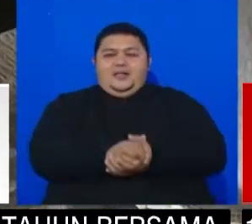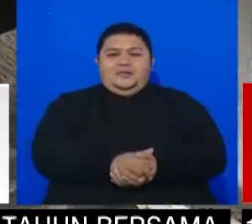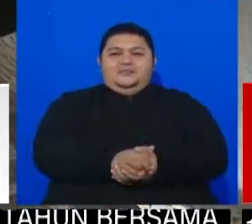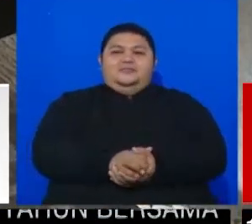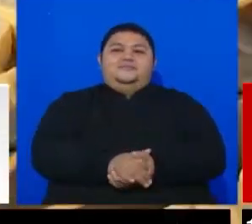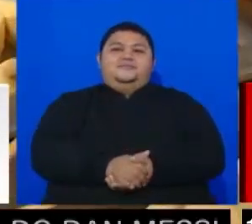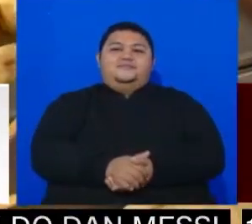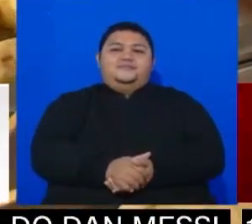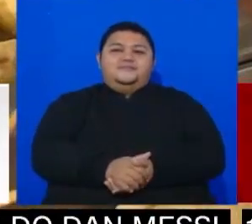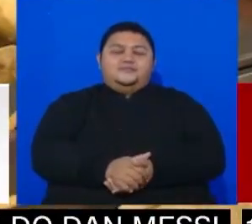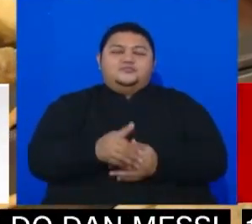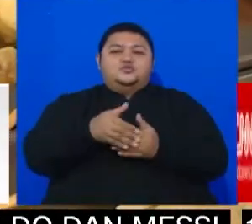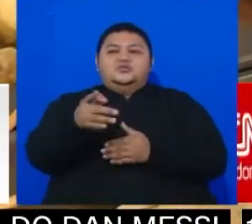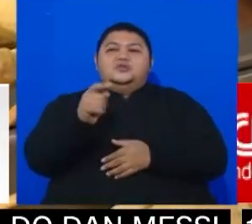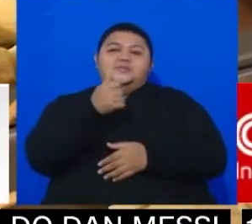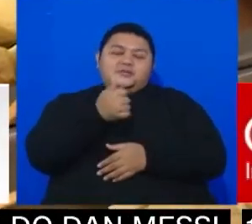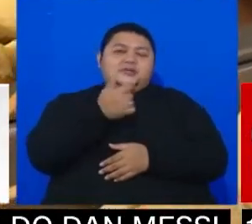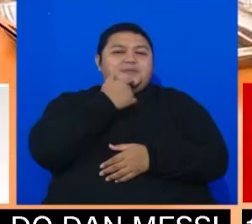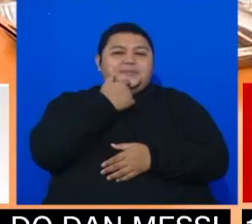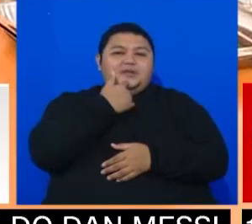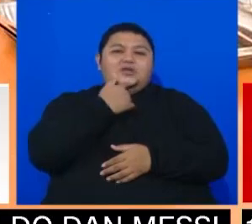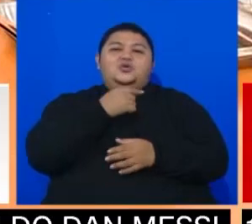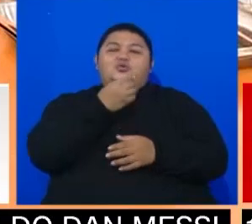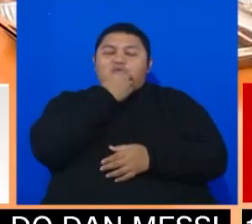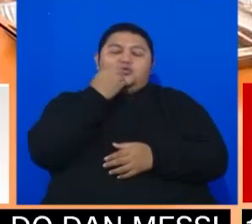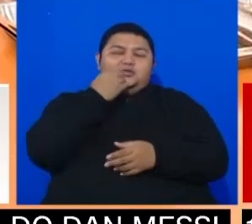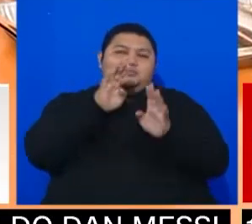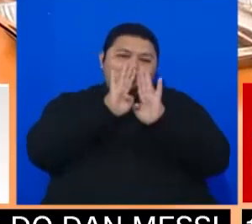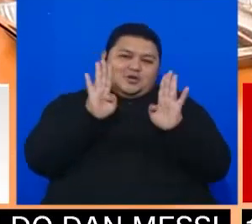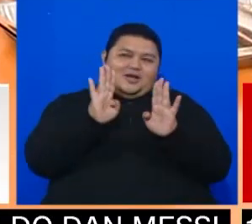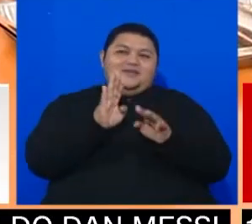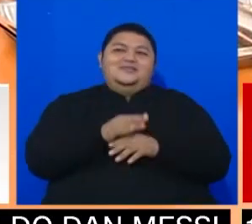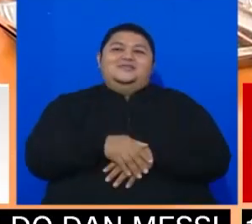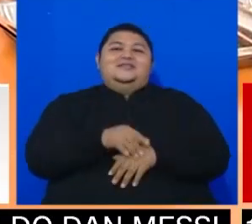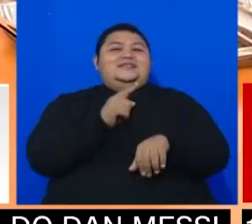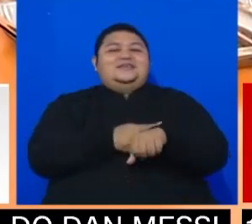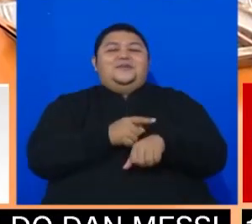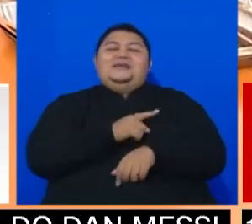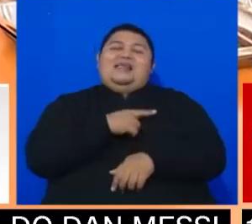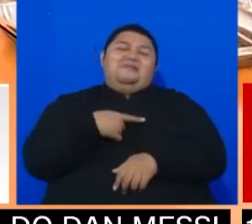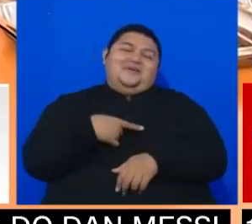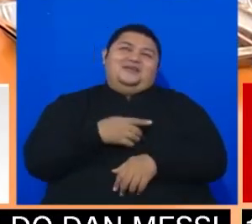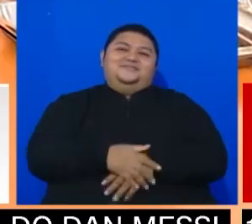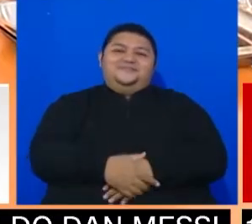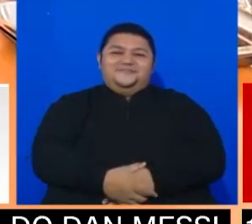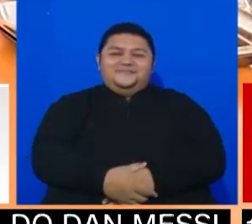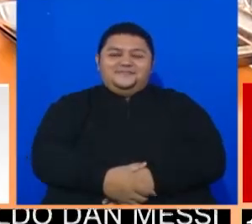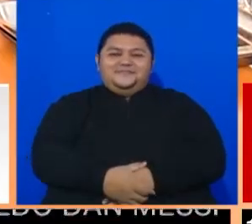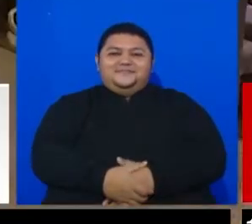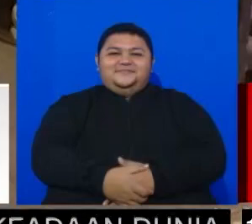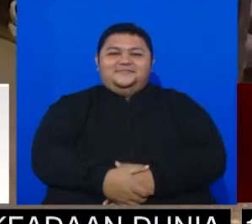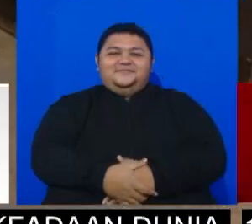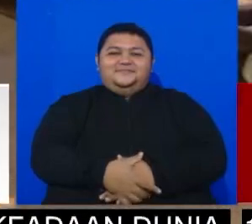bayar. Dan kemudian mereka bisa menikmati ketika buka puasa. Aduh udah ngiler banget nih padahal masih lama nih jam buka puasanya. Saya lanjut dulu ya. Ini